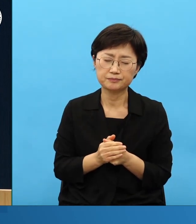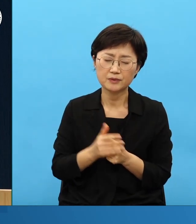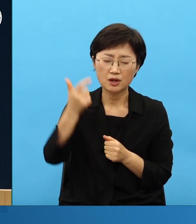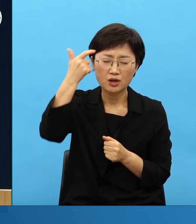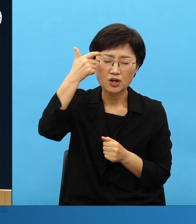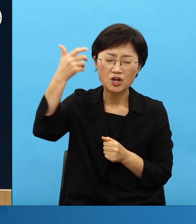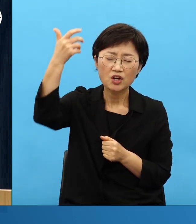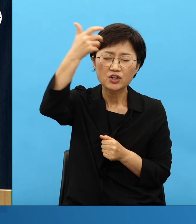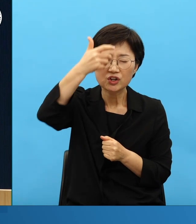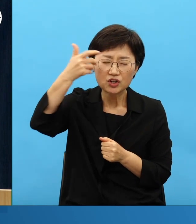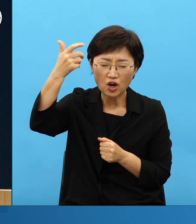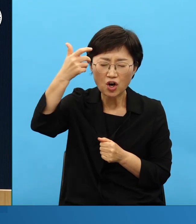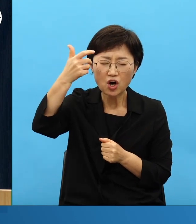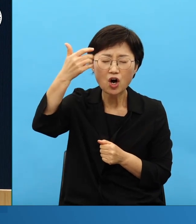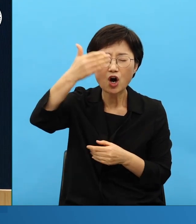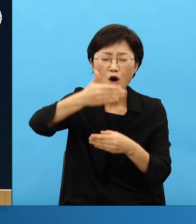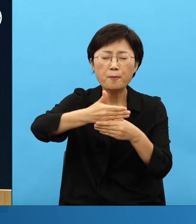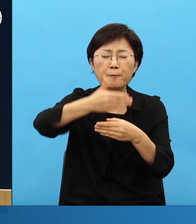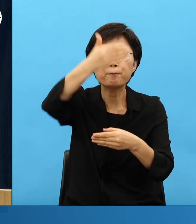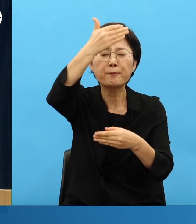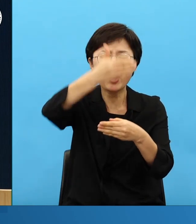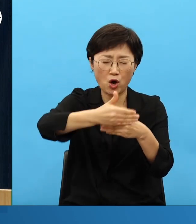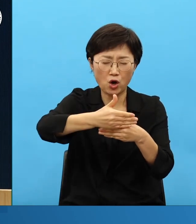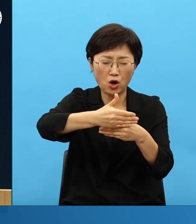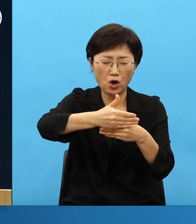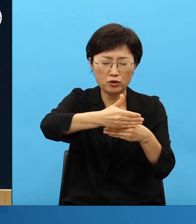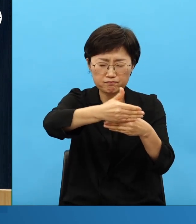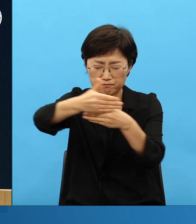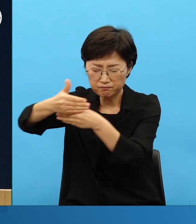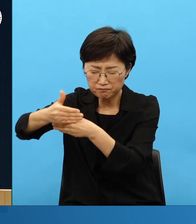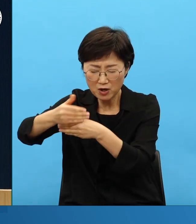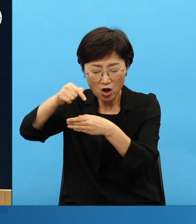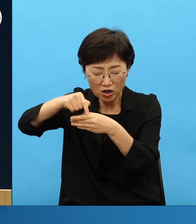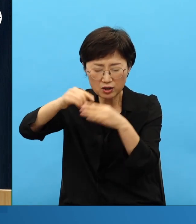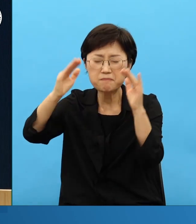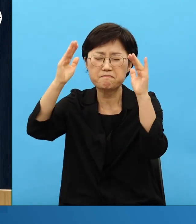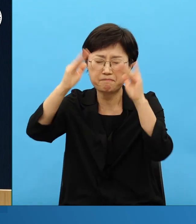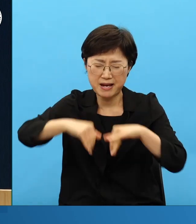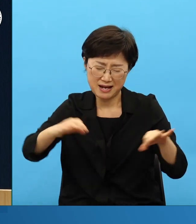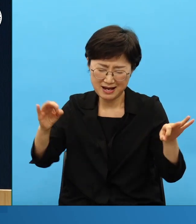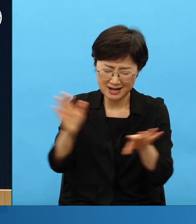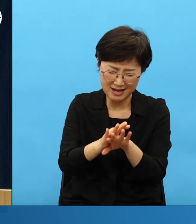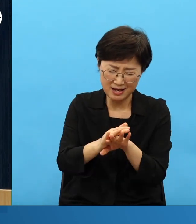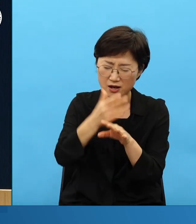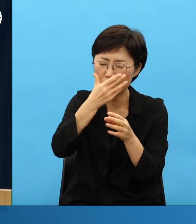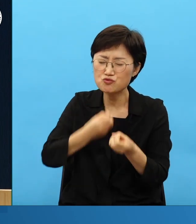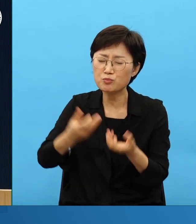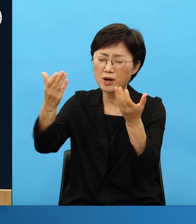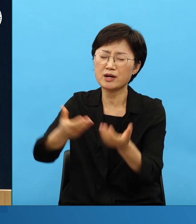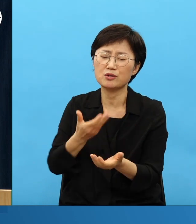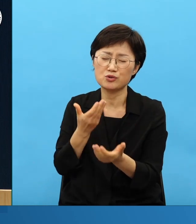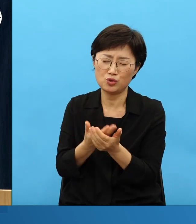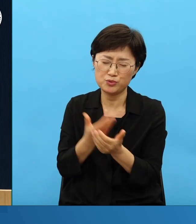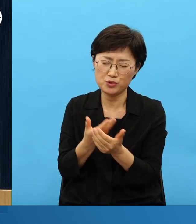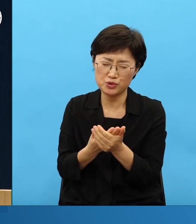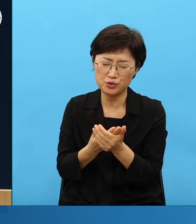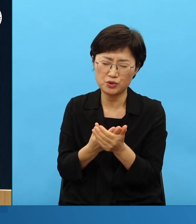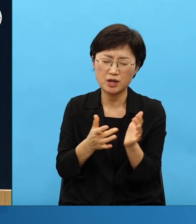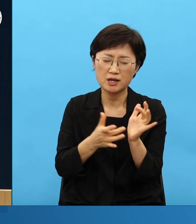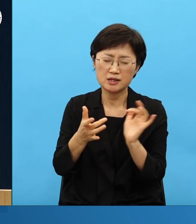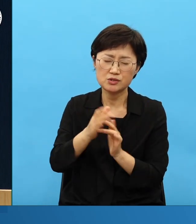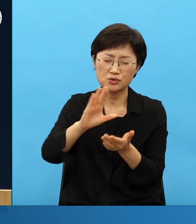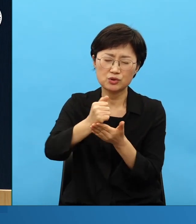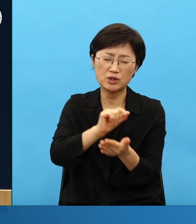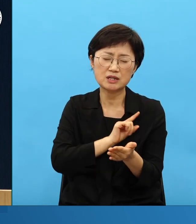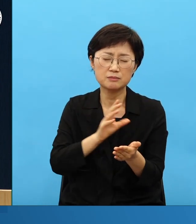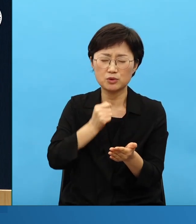영적인 큰 벽을 무너뜨리는 축복의 날이 되게 하옵소서. May it be the blessed day in which all of our spiritual illnesses are brought to an end. 예수 그리스도 이름으로